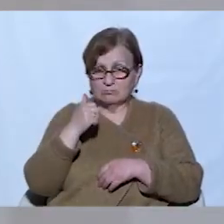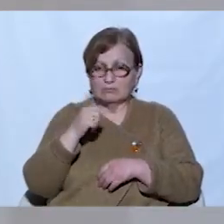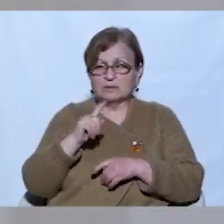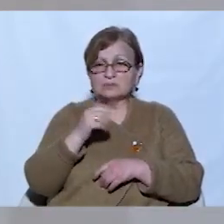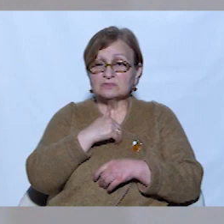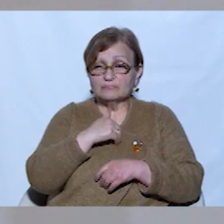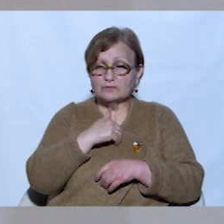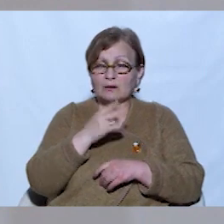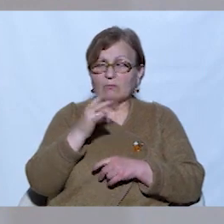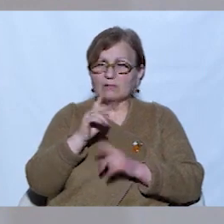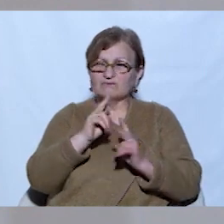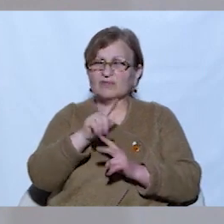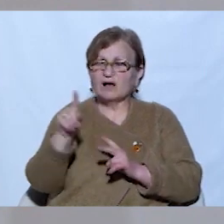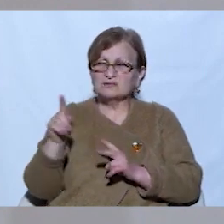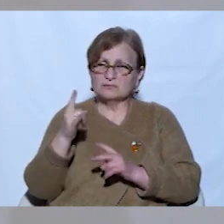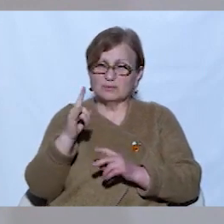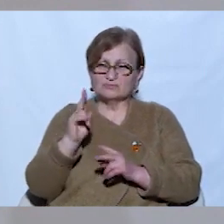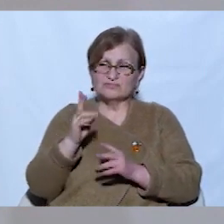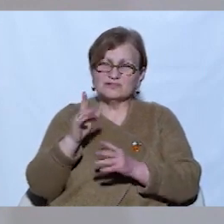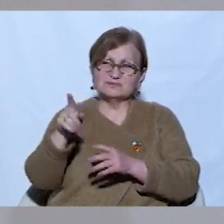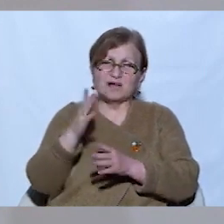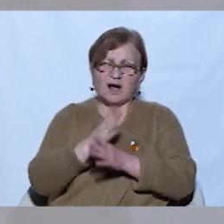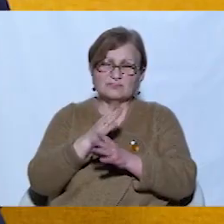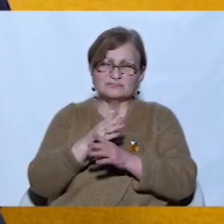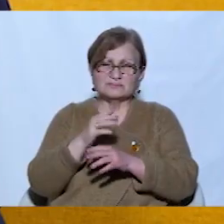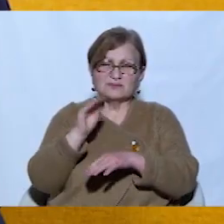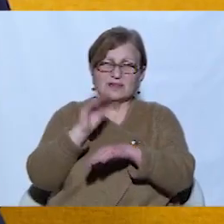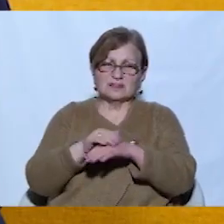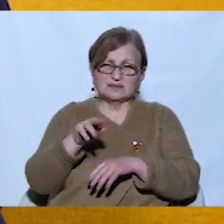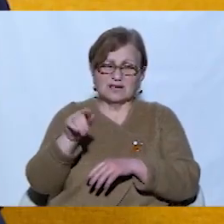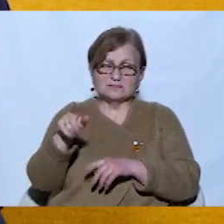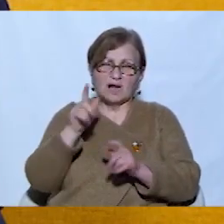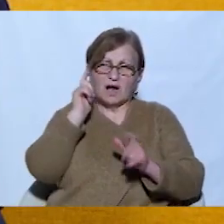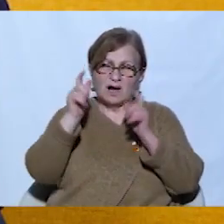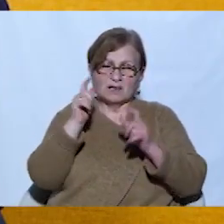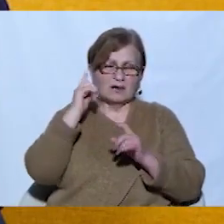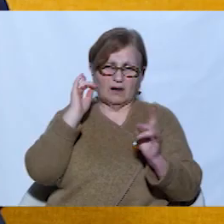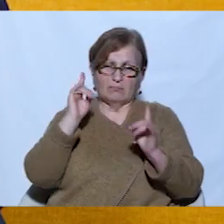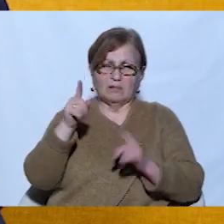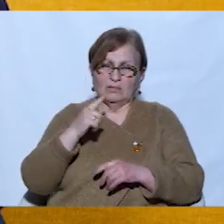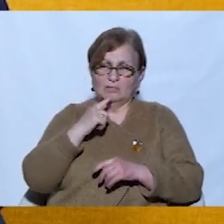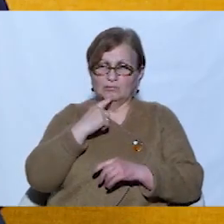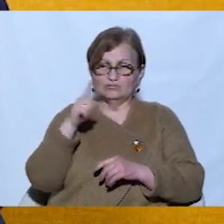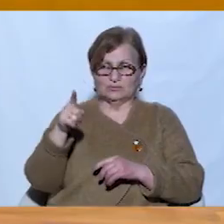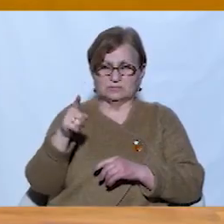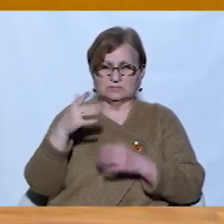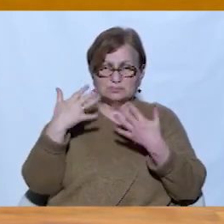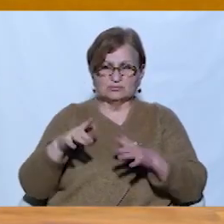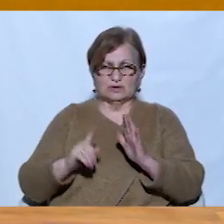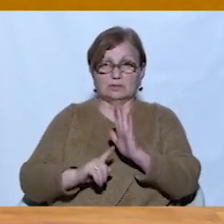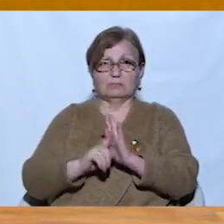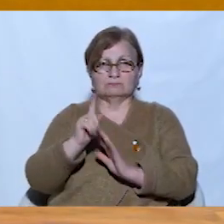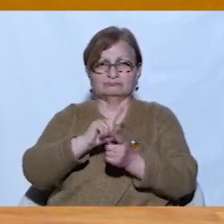რაც გვინდა, მაგრამ ვიღაცა ბავშვისთვის, კონკრეტული დიაგნოზი ქონე ბავშვისთვის ეს ხმა ძალიან მძაფრია და მას უჭირს